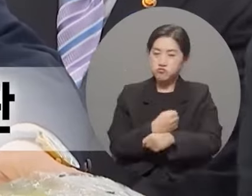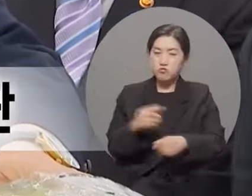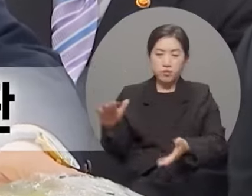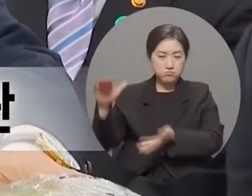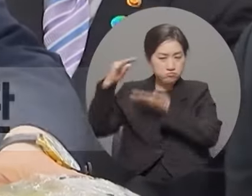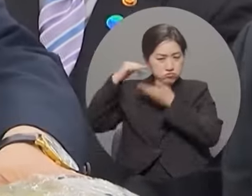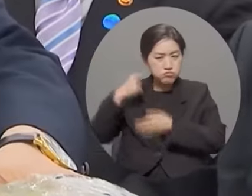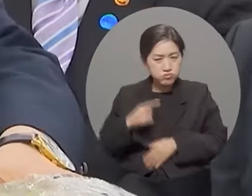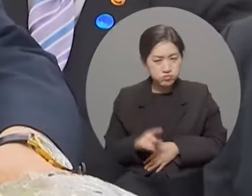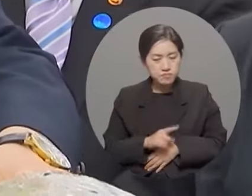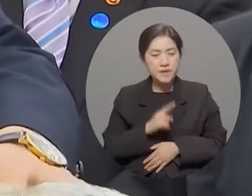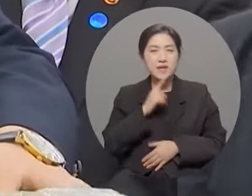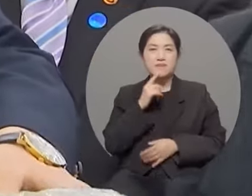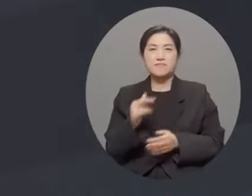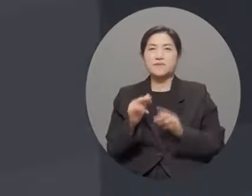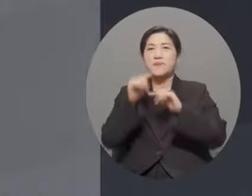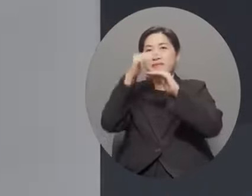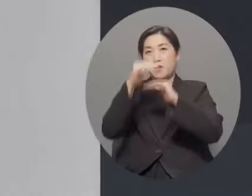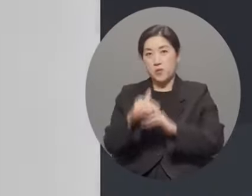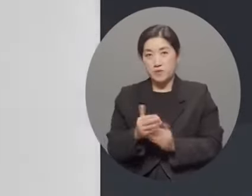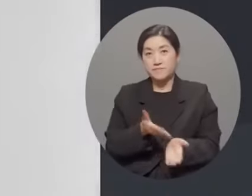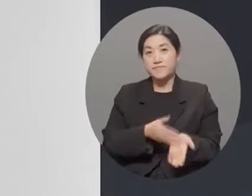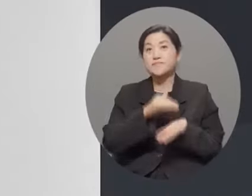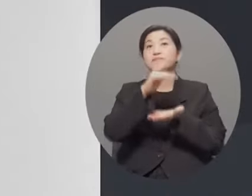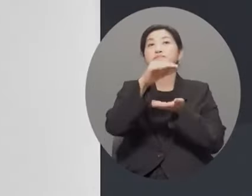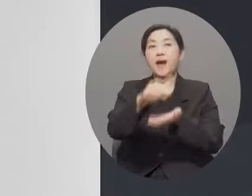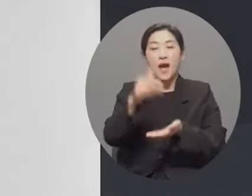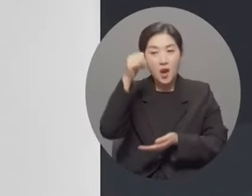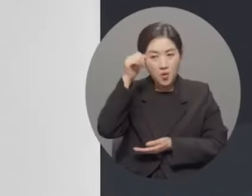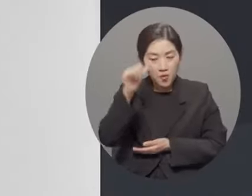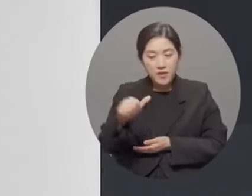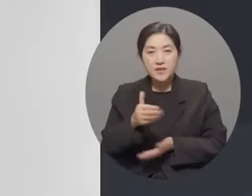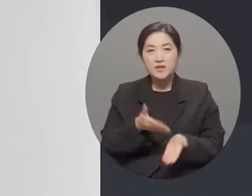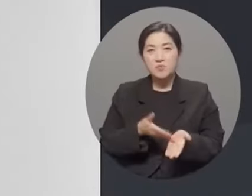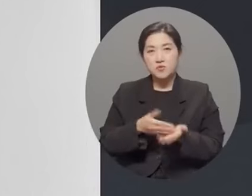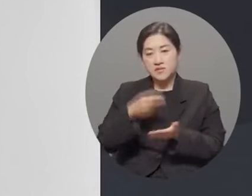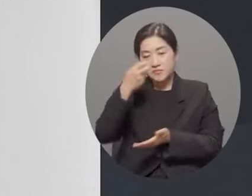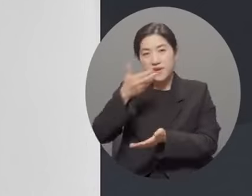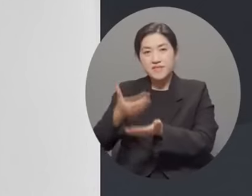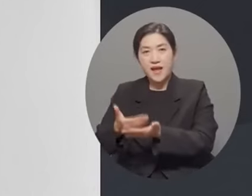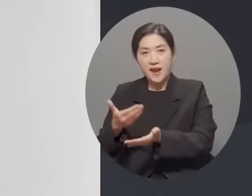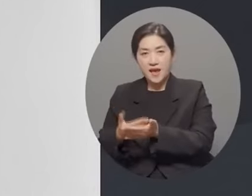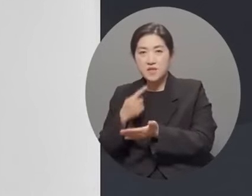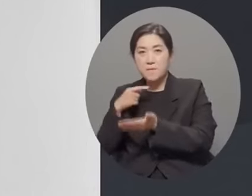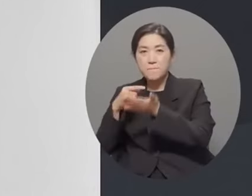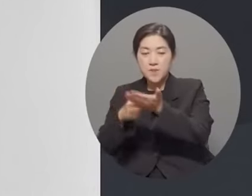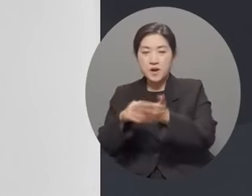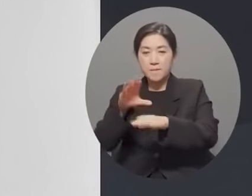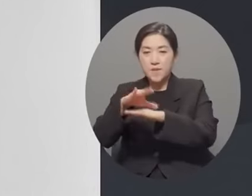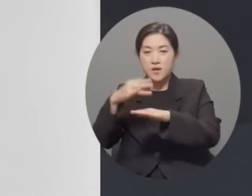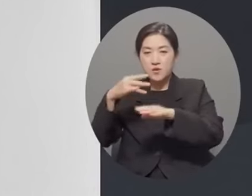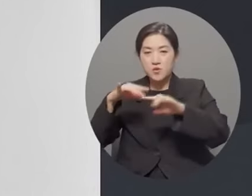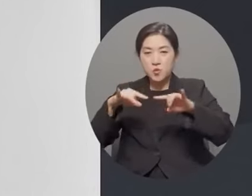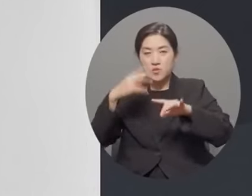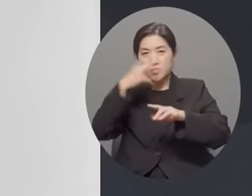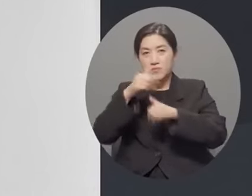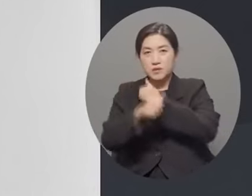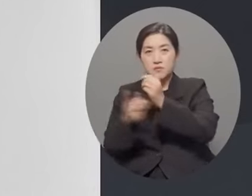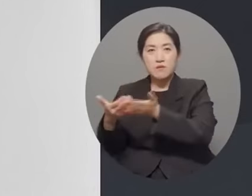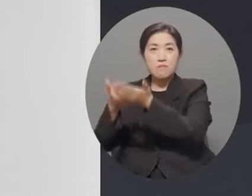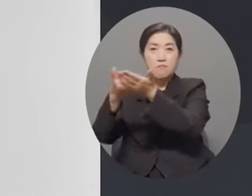는 비판도 나온다는 내용이었습니다 닷세 뒤이 보도를 심의해 달라는 민원이 방송통신 심의위원회에